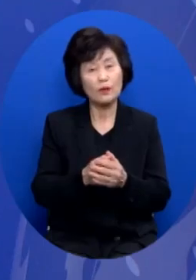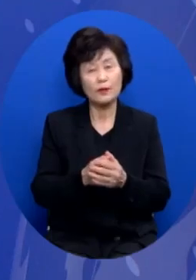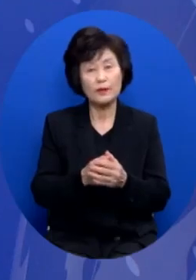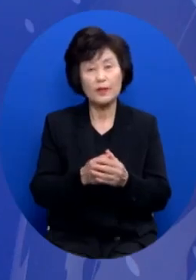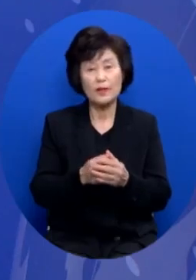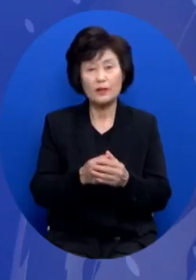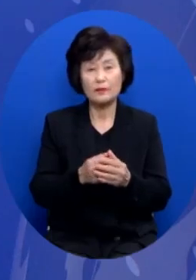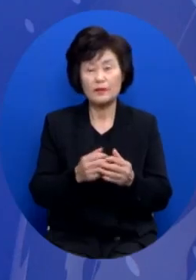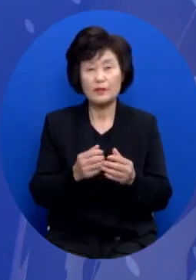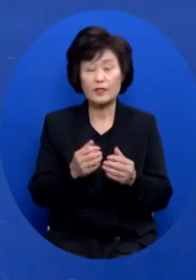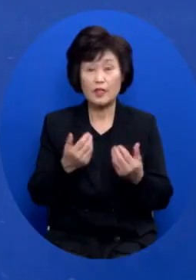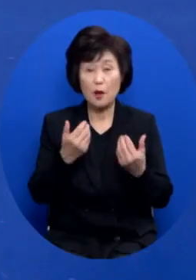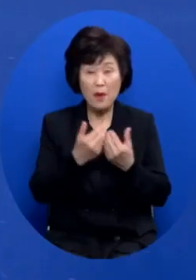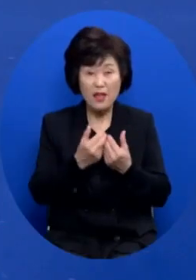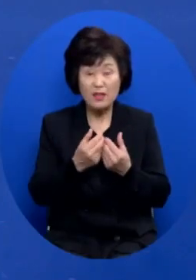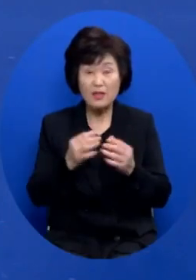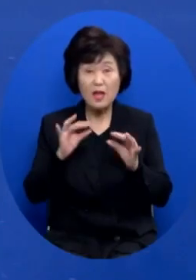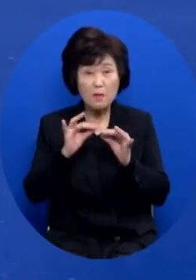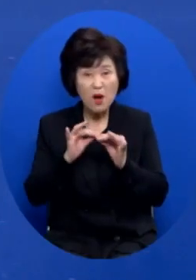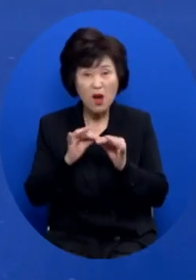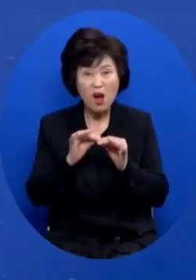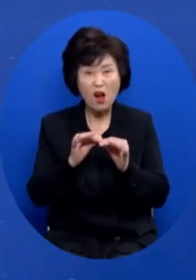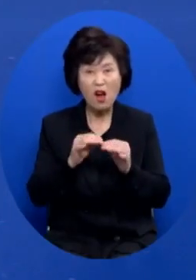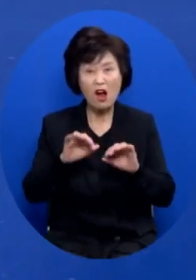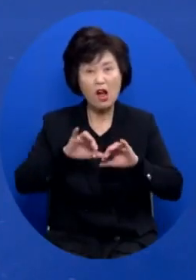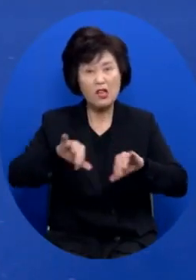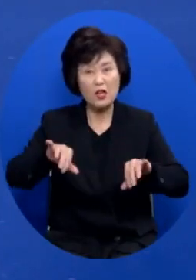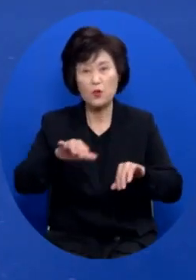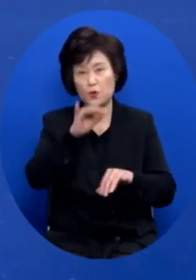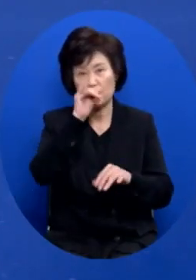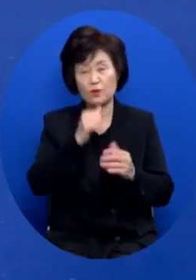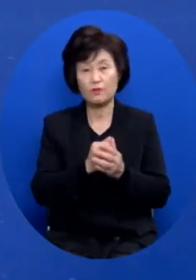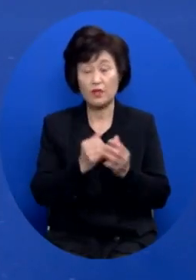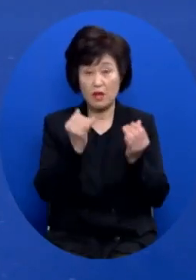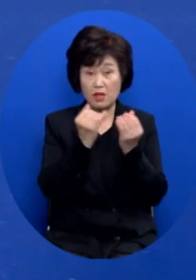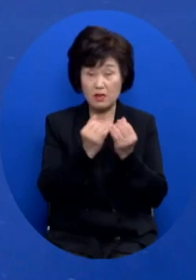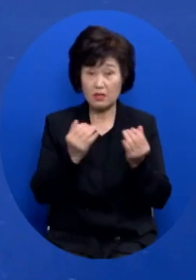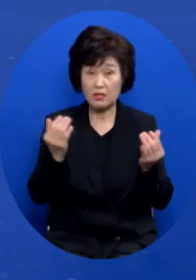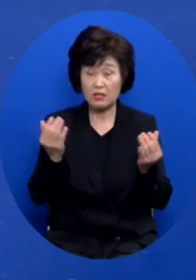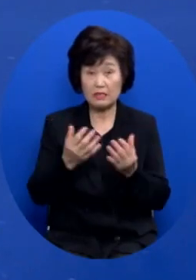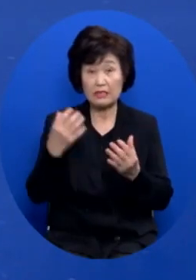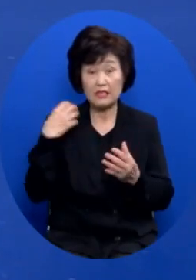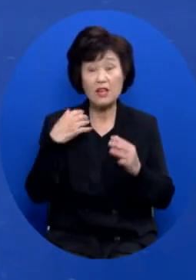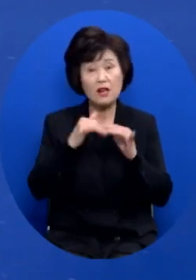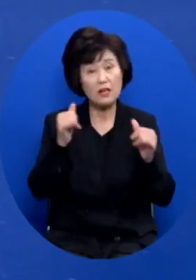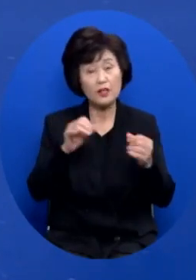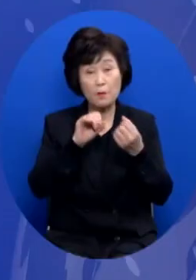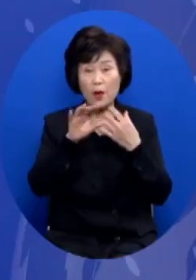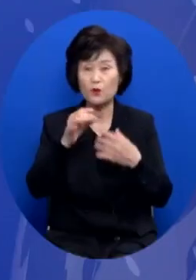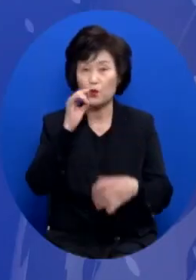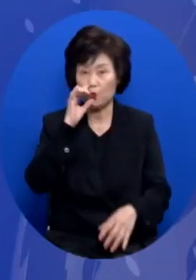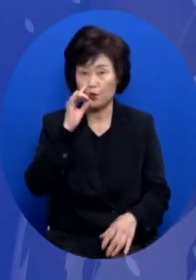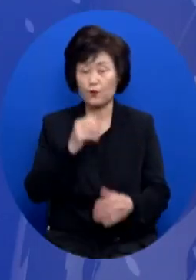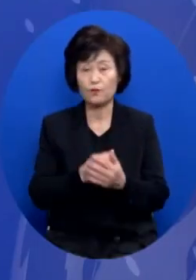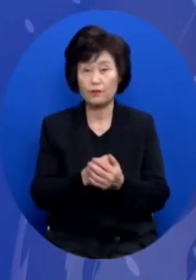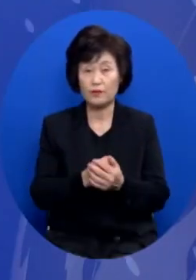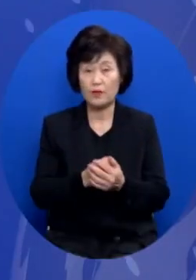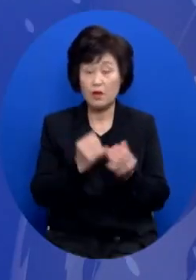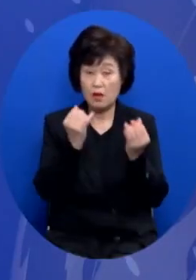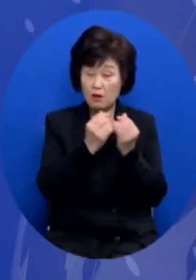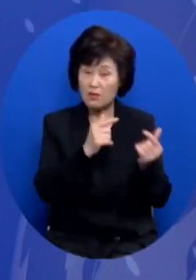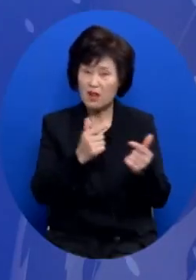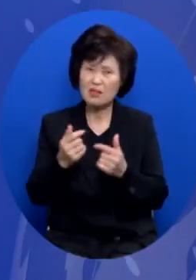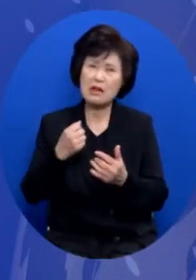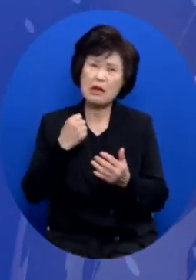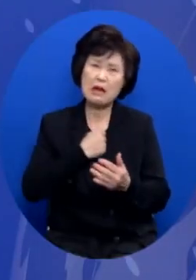할 것 같습니다네 이런 당사자인 여성 사역자들의 반응도 좀 궁금한데요네이 여성 사역자들은